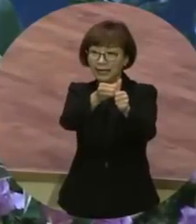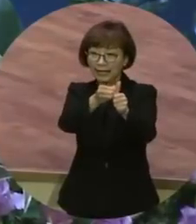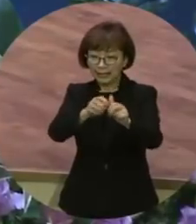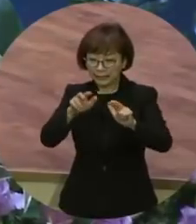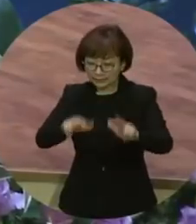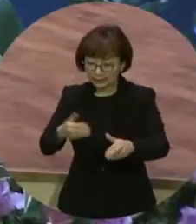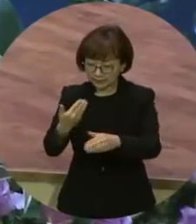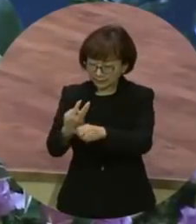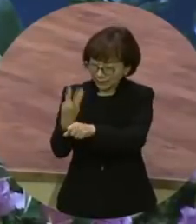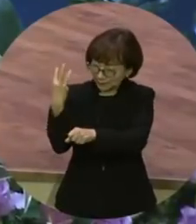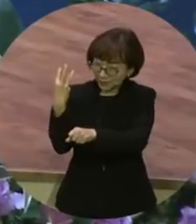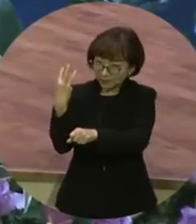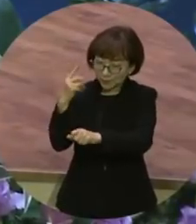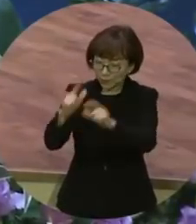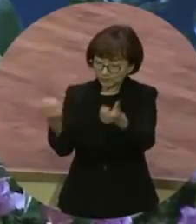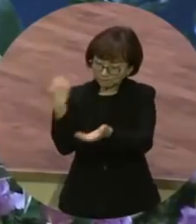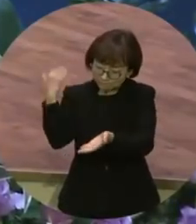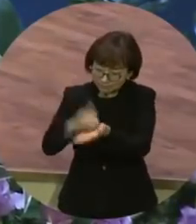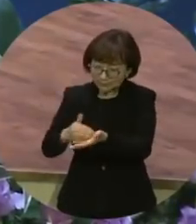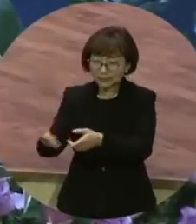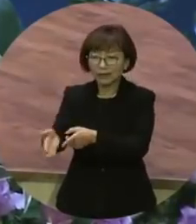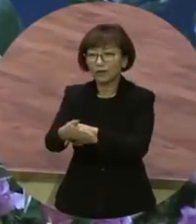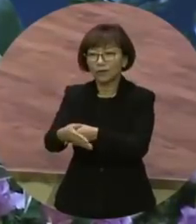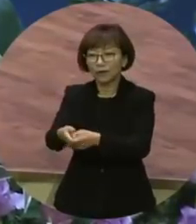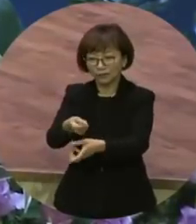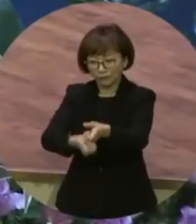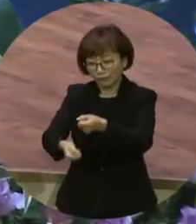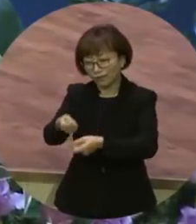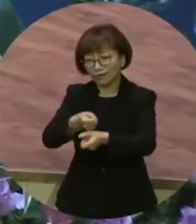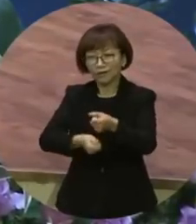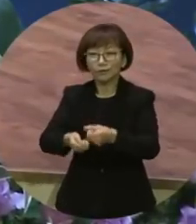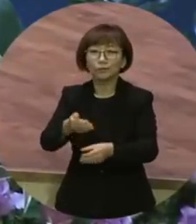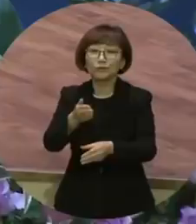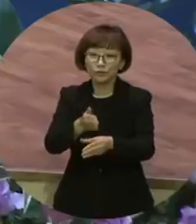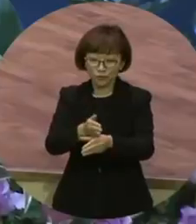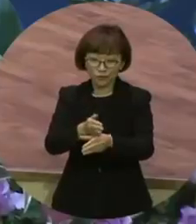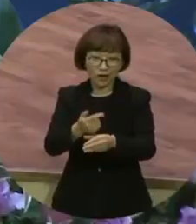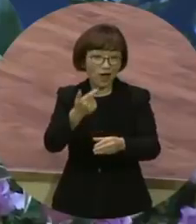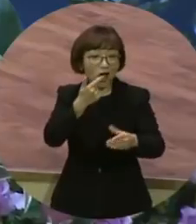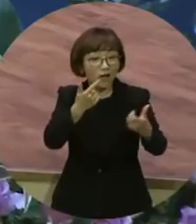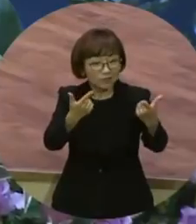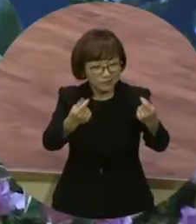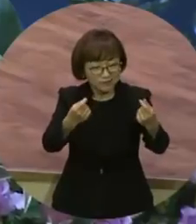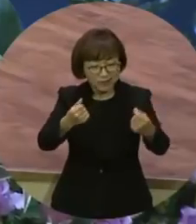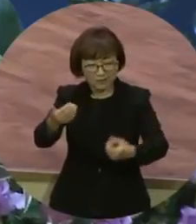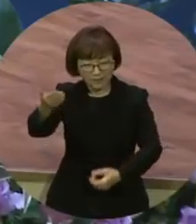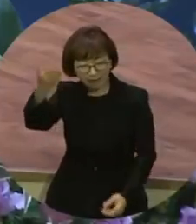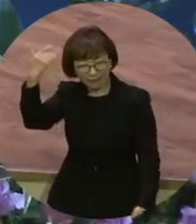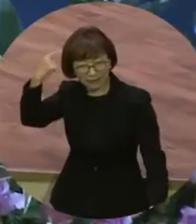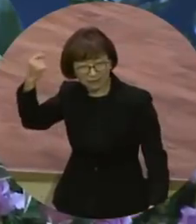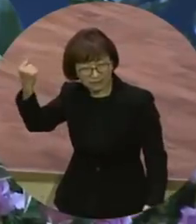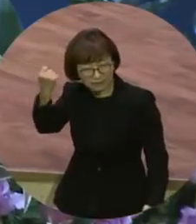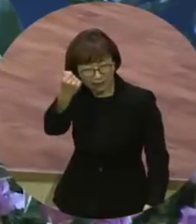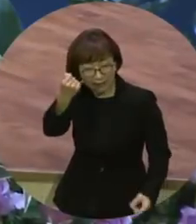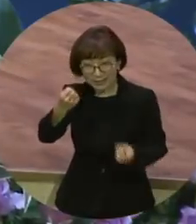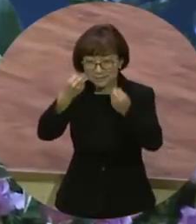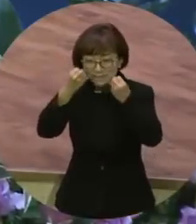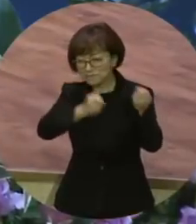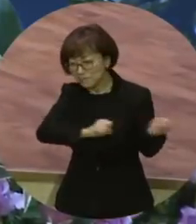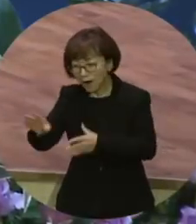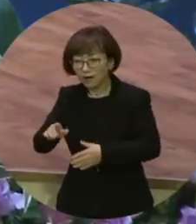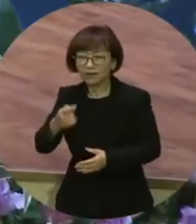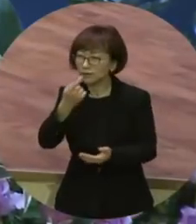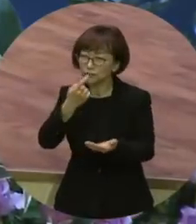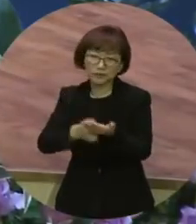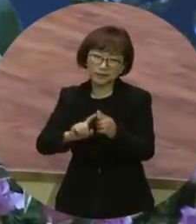그 모습. 그래서 틀을 바꾼다는 것은 절대 쉬운 일이 아닌 것 같습니다. 쉽지 않은 정도가 아니라